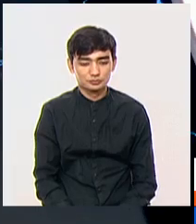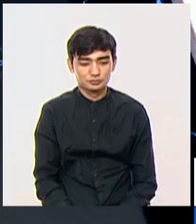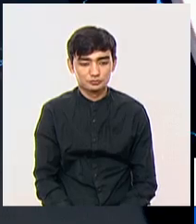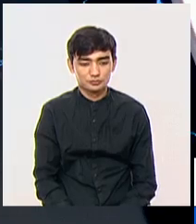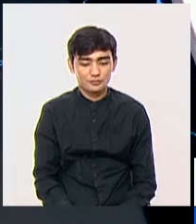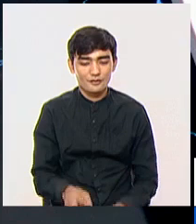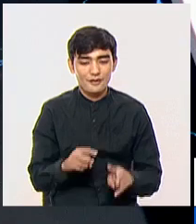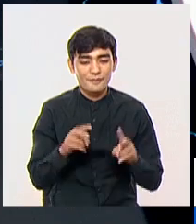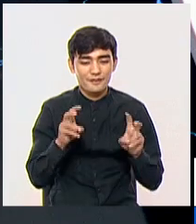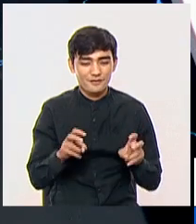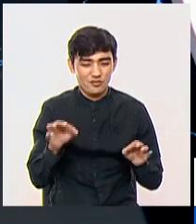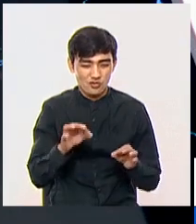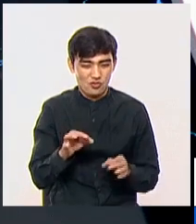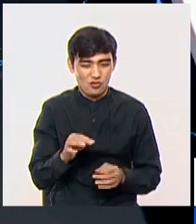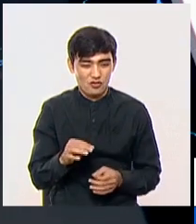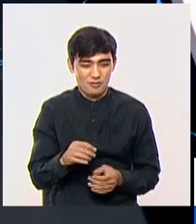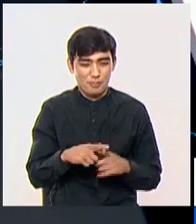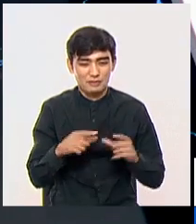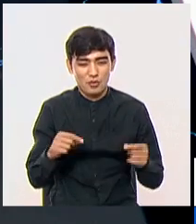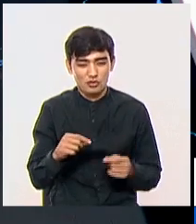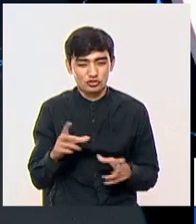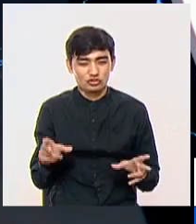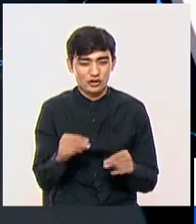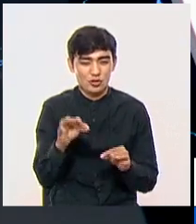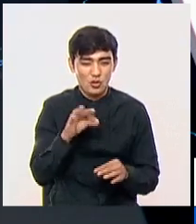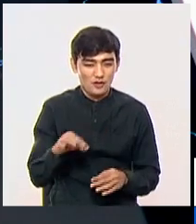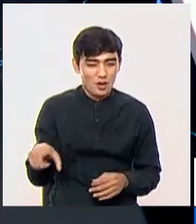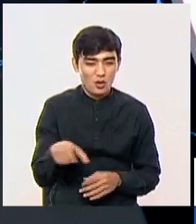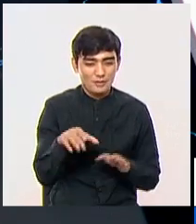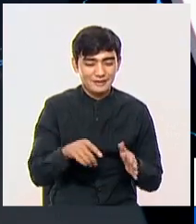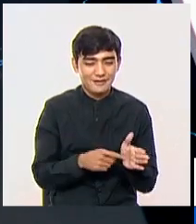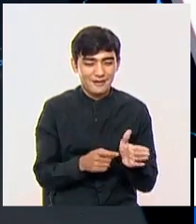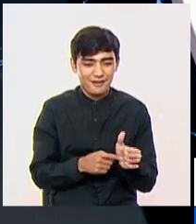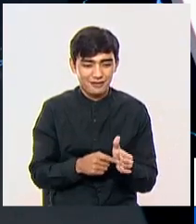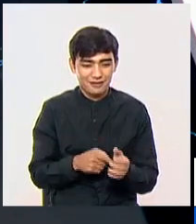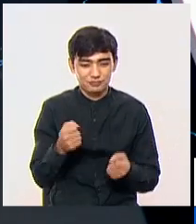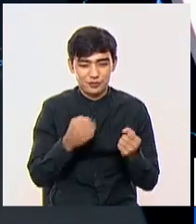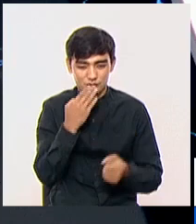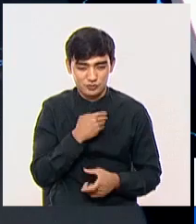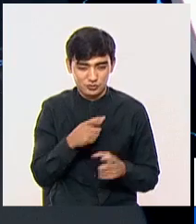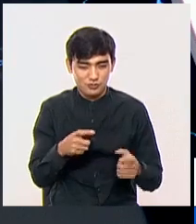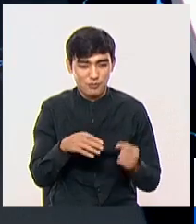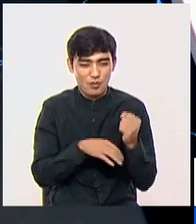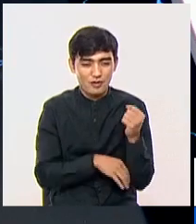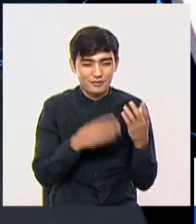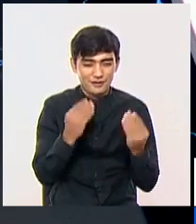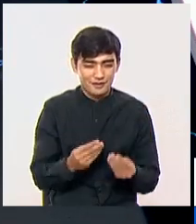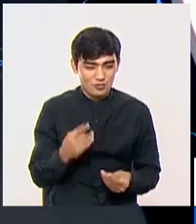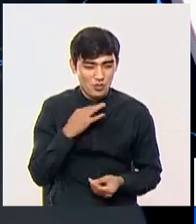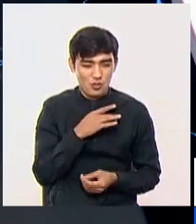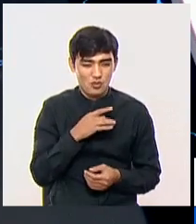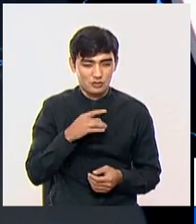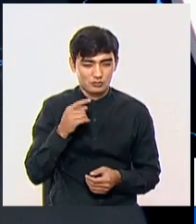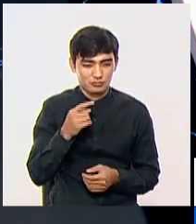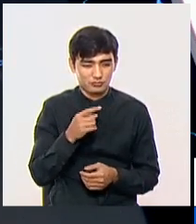Так называемые письма счастья от дорожной полиции обрушились на карагандинских автолюбителей. В последние дни многие стали